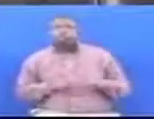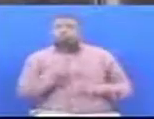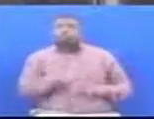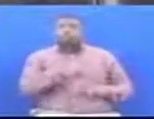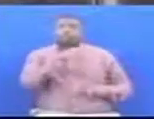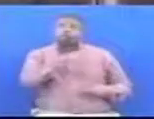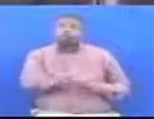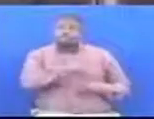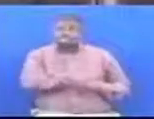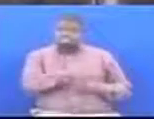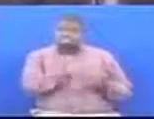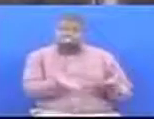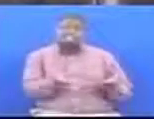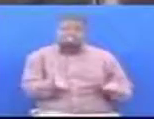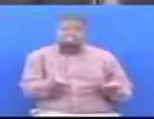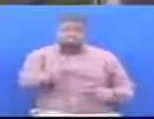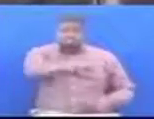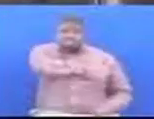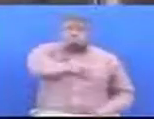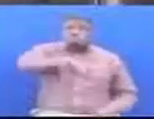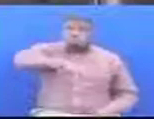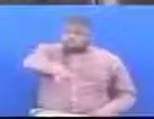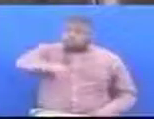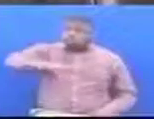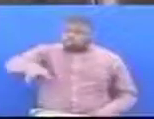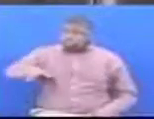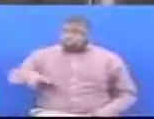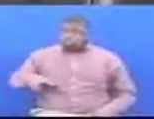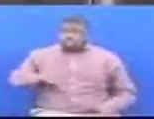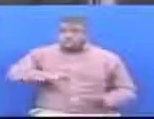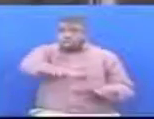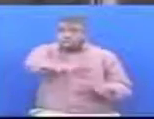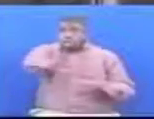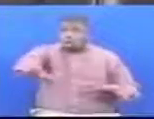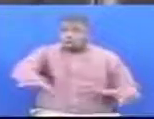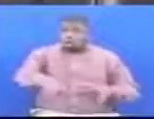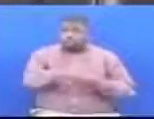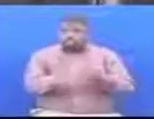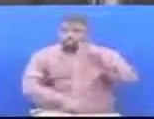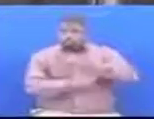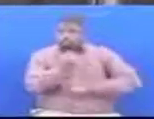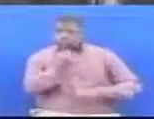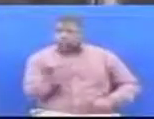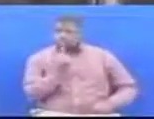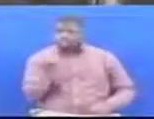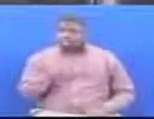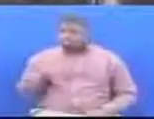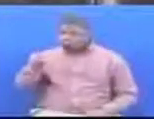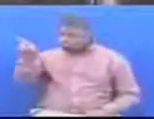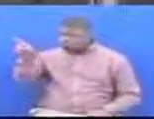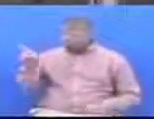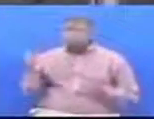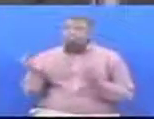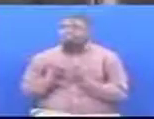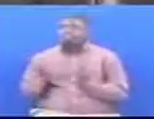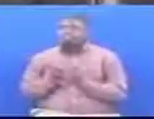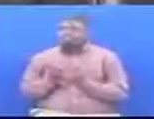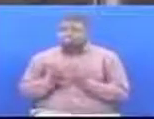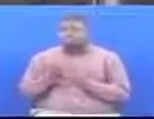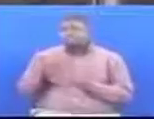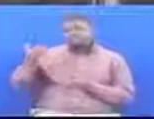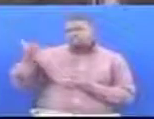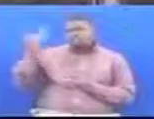kwa majimbo enzi hizo hivi sasa. Lakini pia Mheshimiwa Mzindakaya katika maisha yake amekuwa mkuu wa